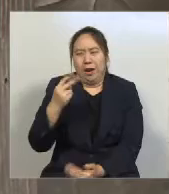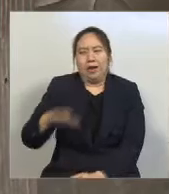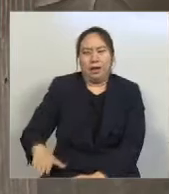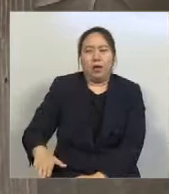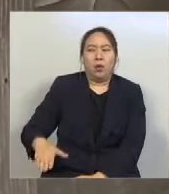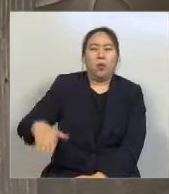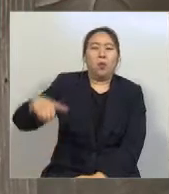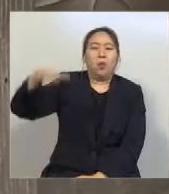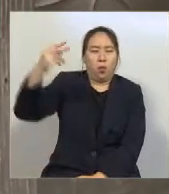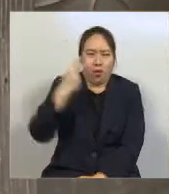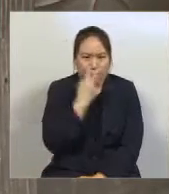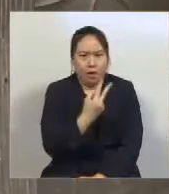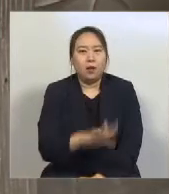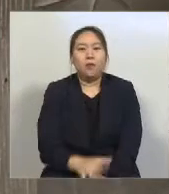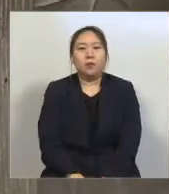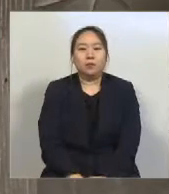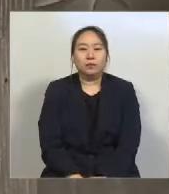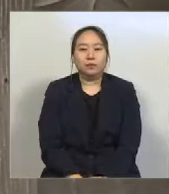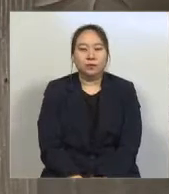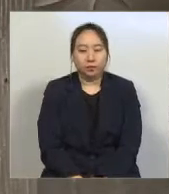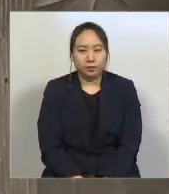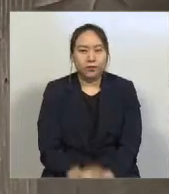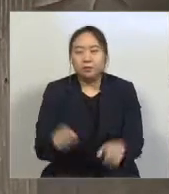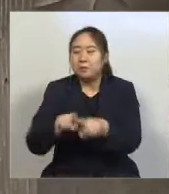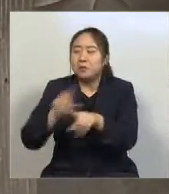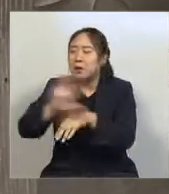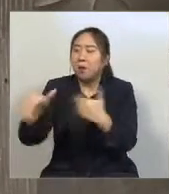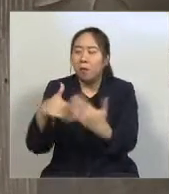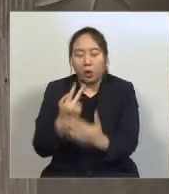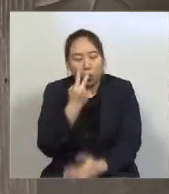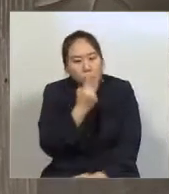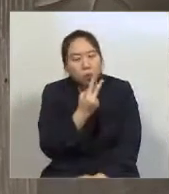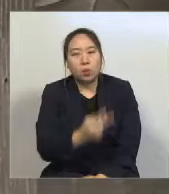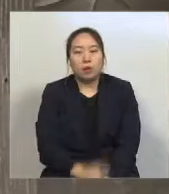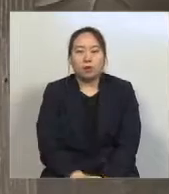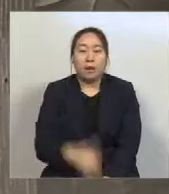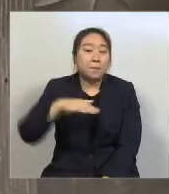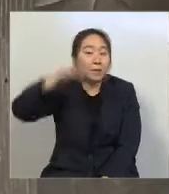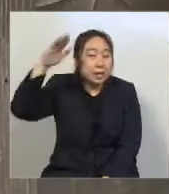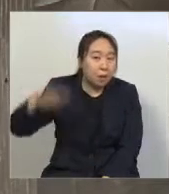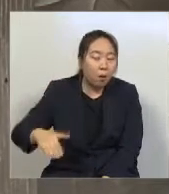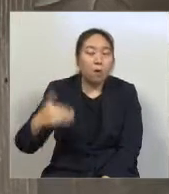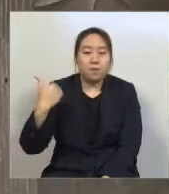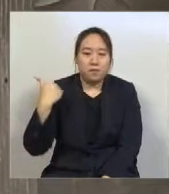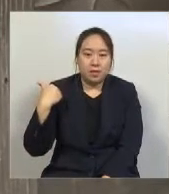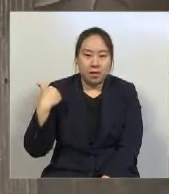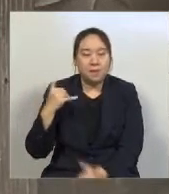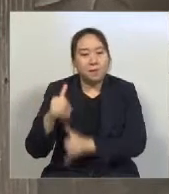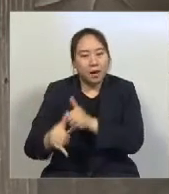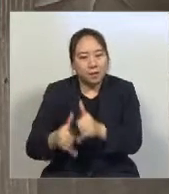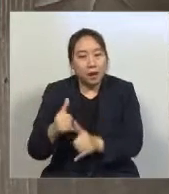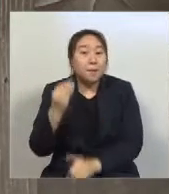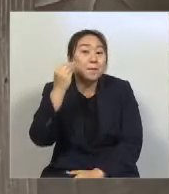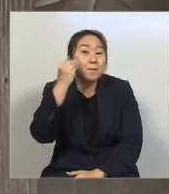ดูกันอะไรกันก็ลูกหลานก็ดูกันทุกคนอ่ะพี่น้องบางทีก็มาบางทีก็มาเห็นบ้านเ